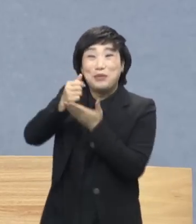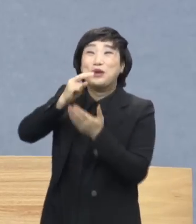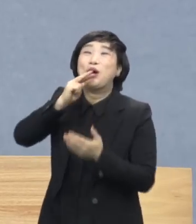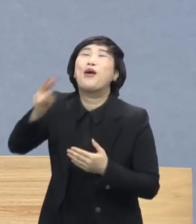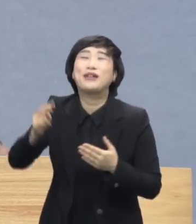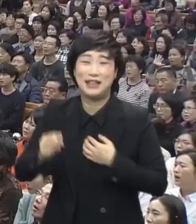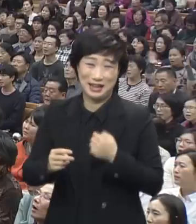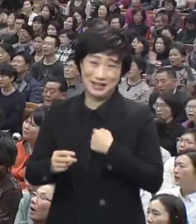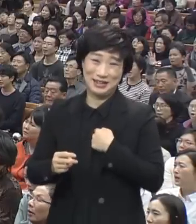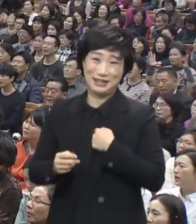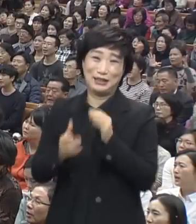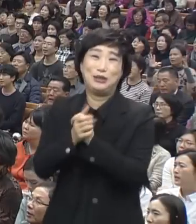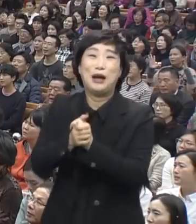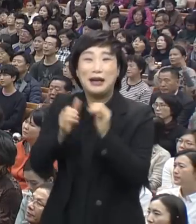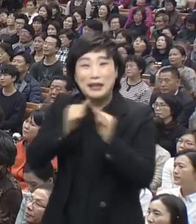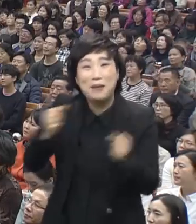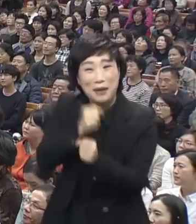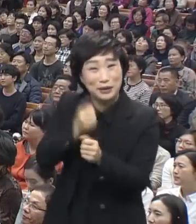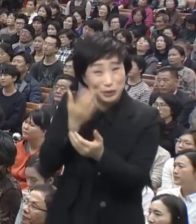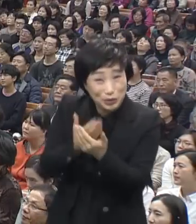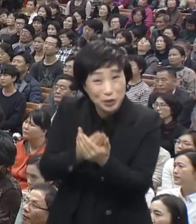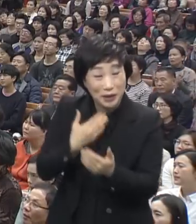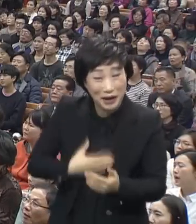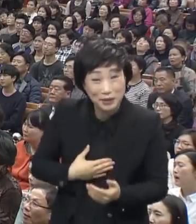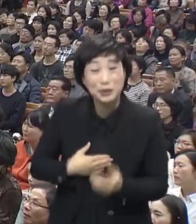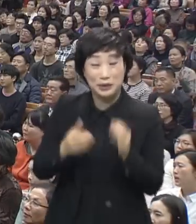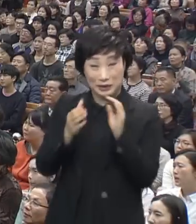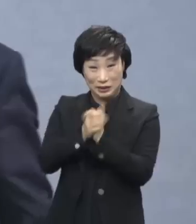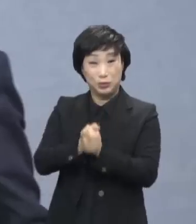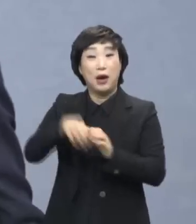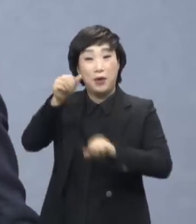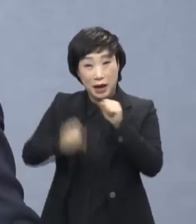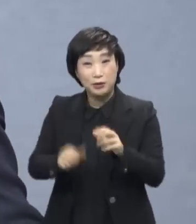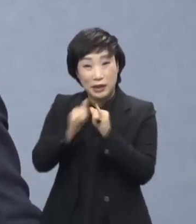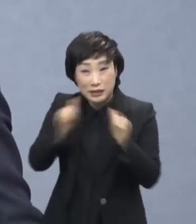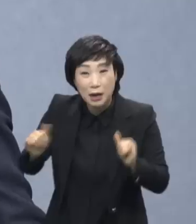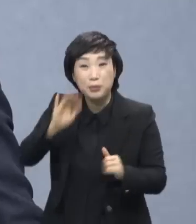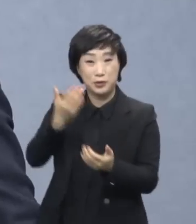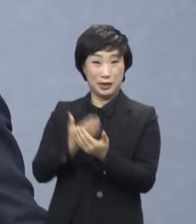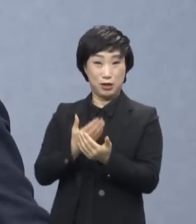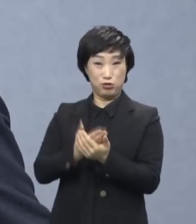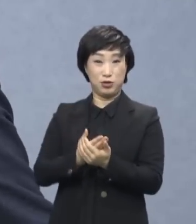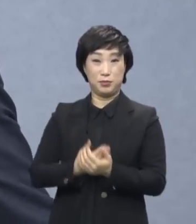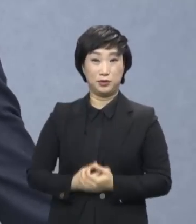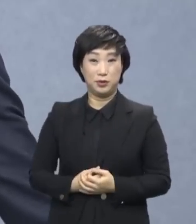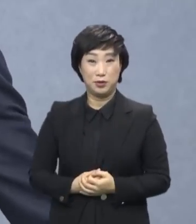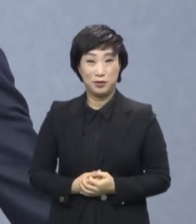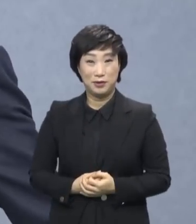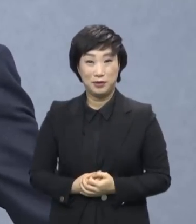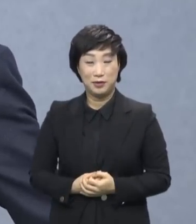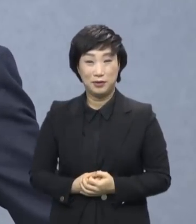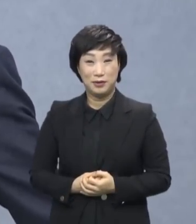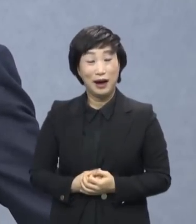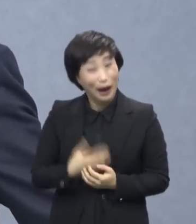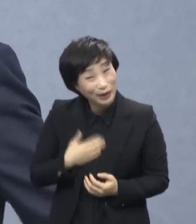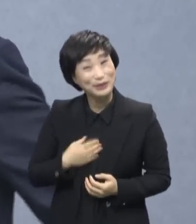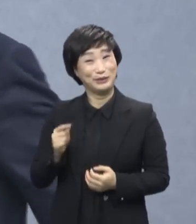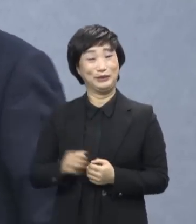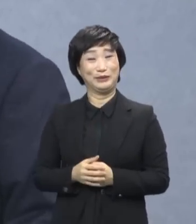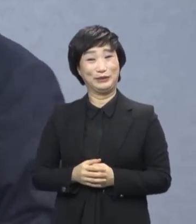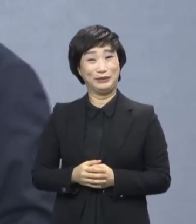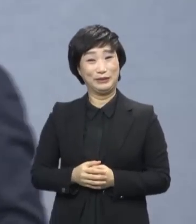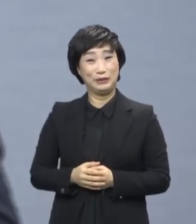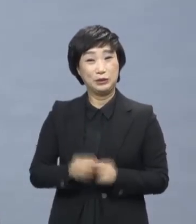그렇게 만들어주셔서 기도하고 행동하는 사람 되게 하옵소서. 그런 사람들